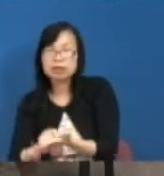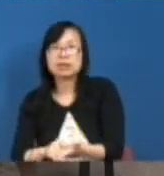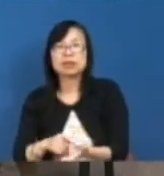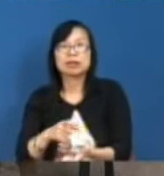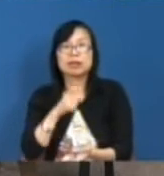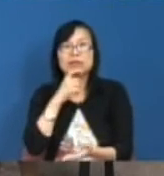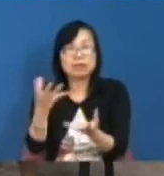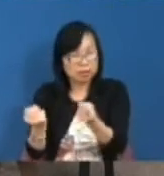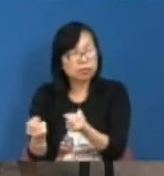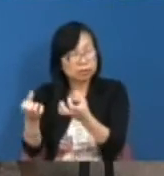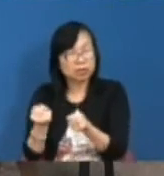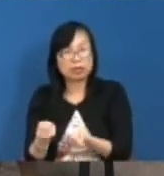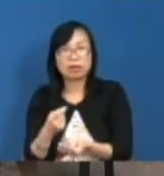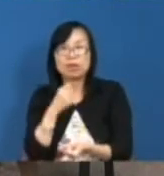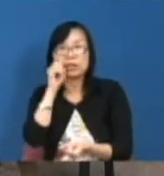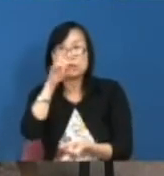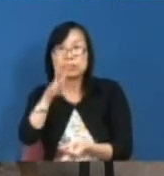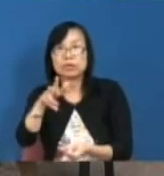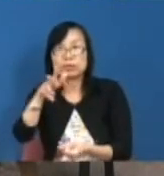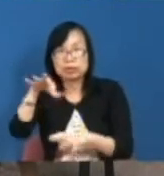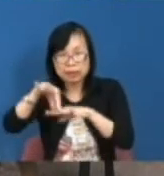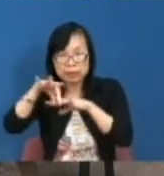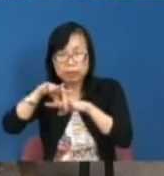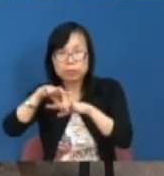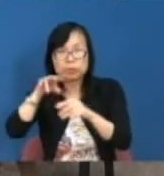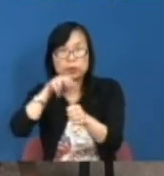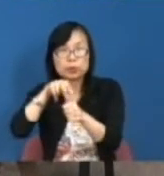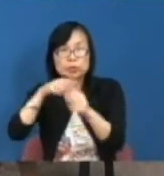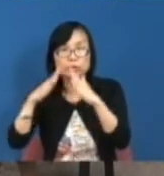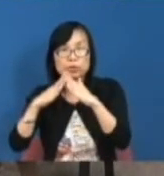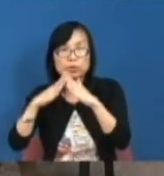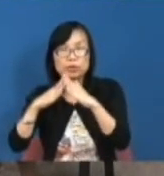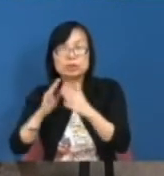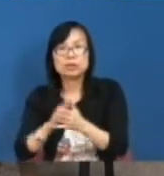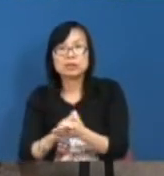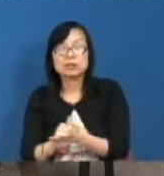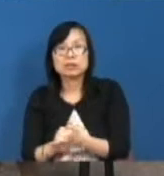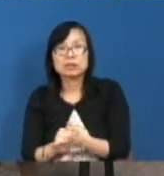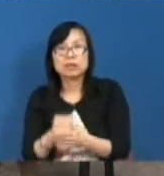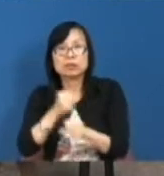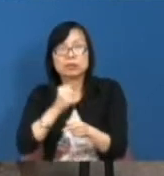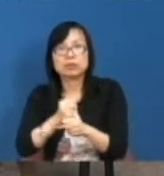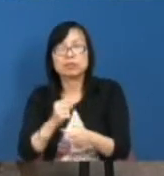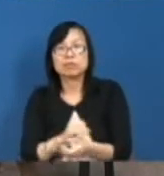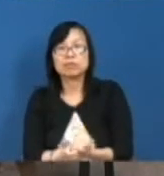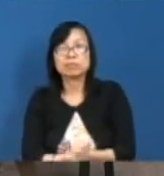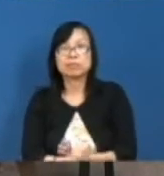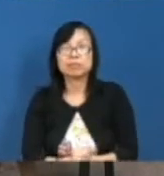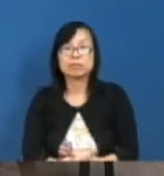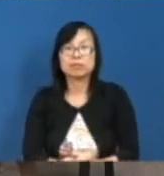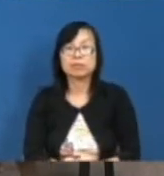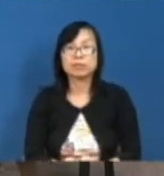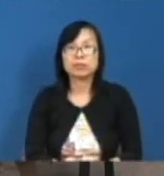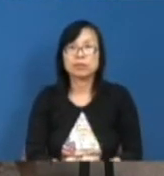到啦，我知嘅啦，我而家叫咗金管局同埋證監會有關機構做嘢，喂哥，喂金融管理局，